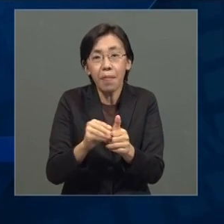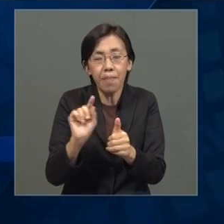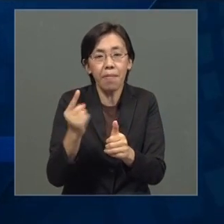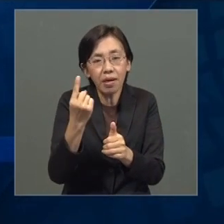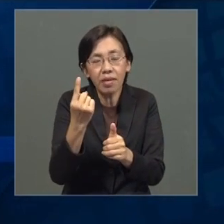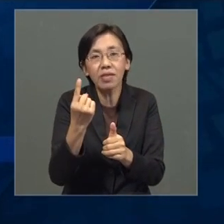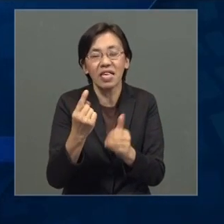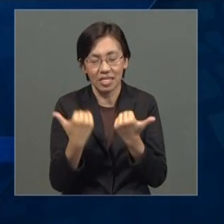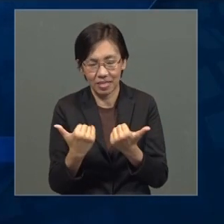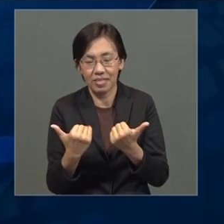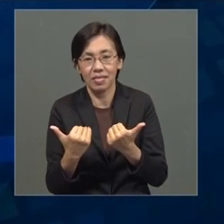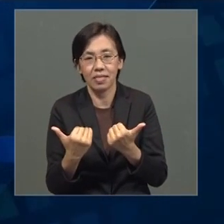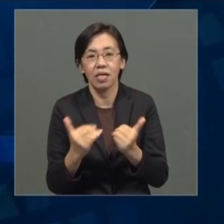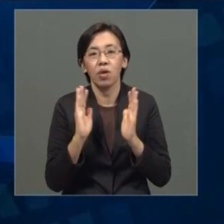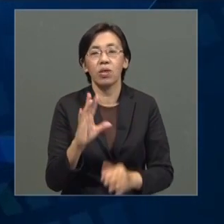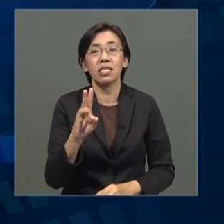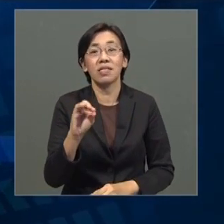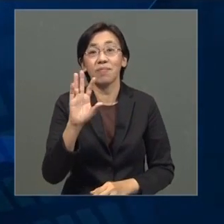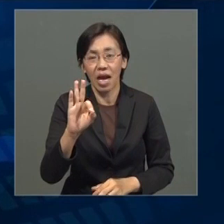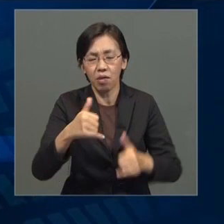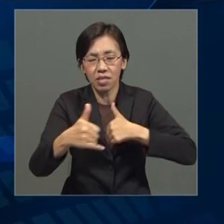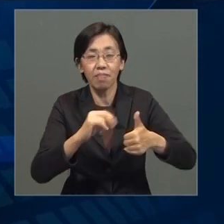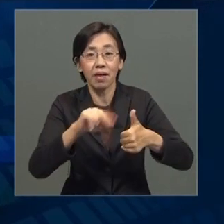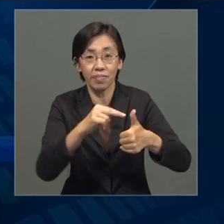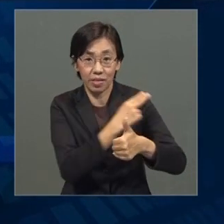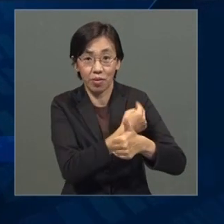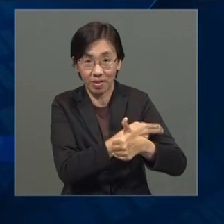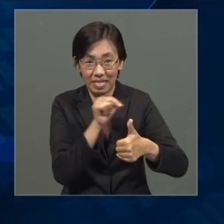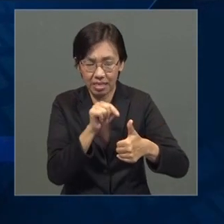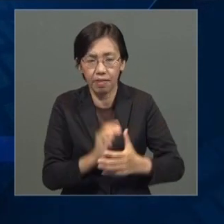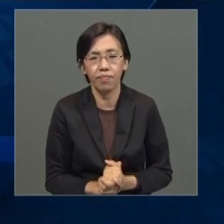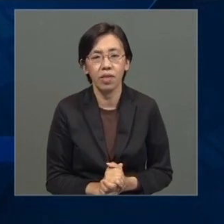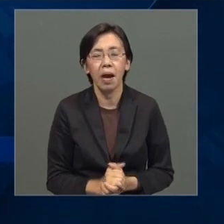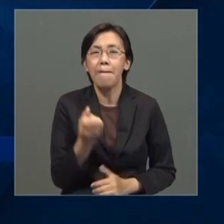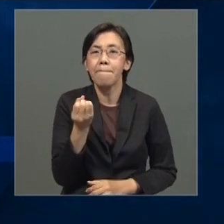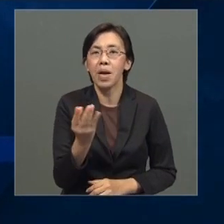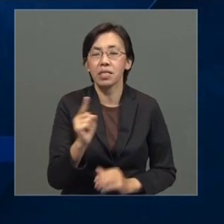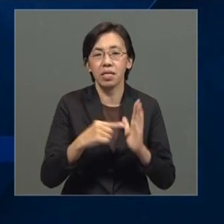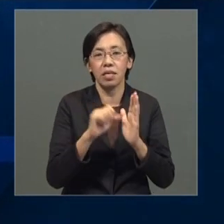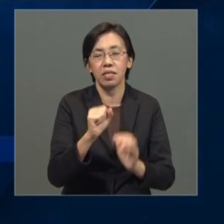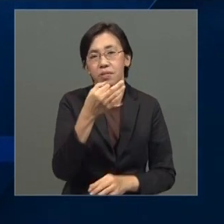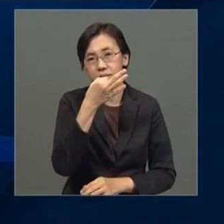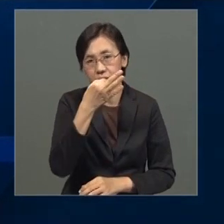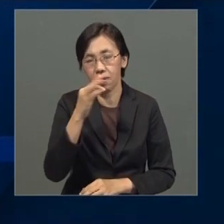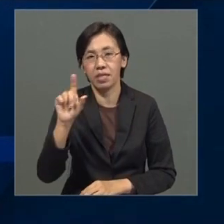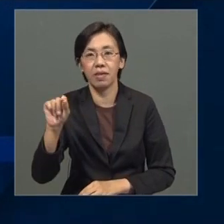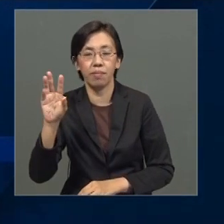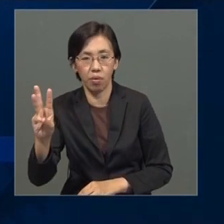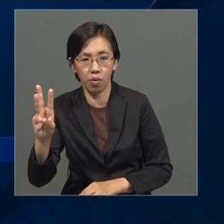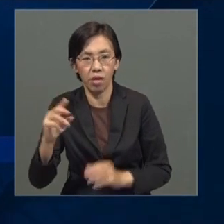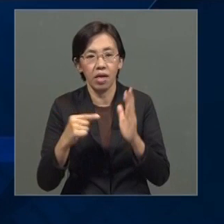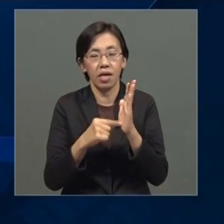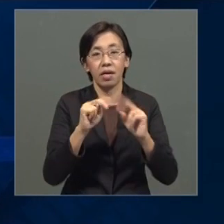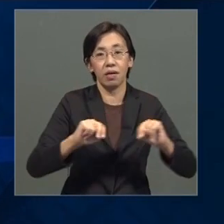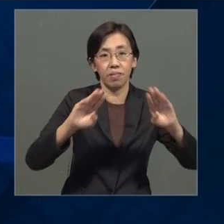พบจากระบบเฝ้าระวัง79รายเนี่ยนะคะก็ตัวเลขใหญ่ยังอยู่ที่สมุทรสาคร26รายค่ะมีนครปฐ